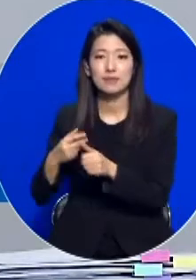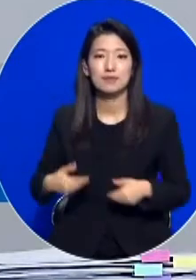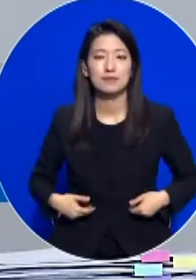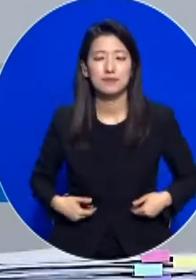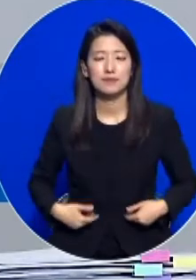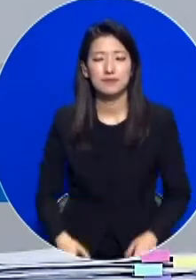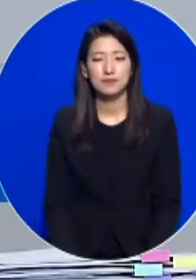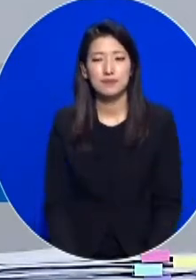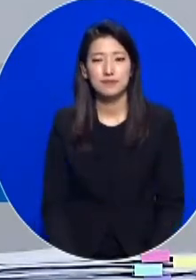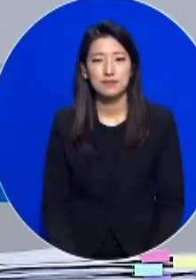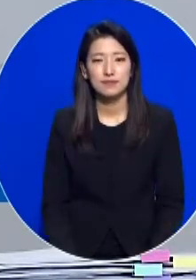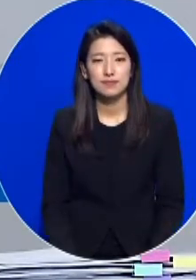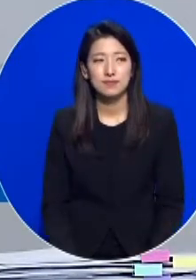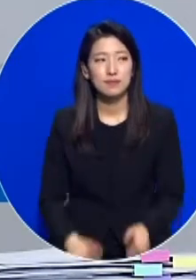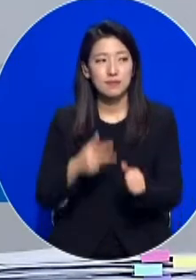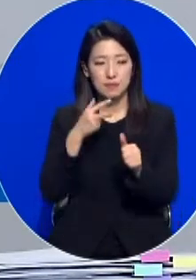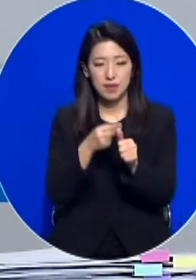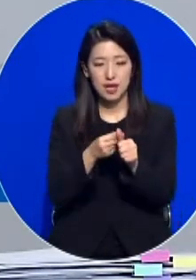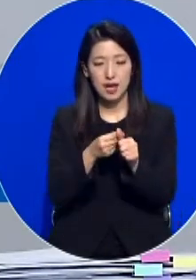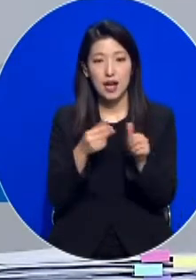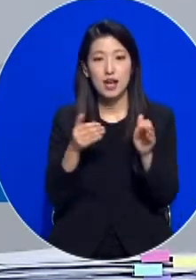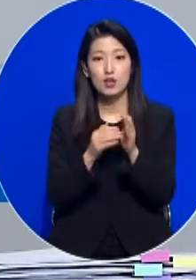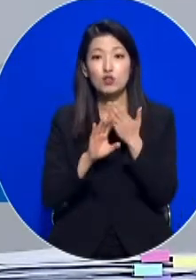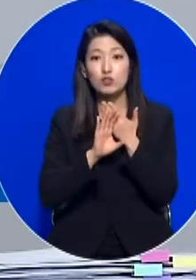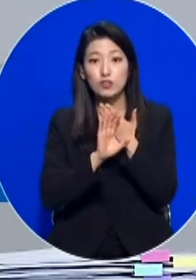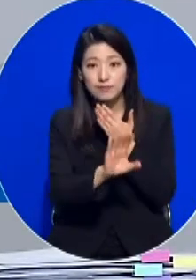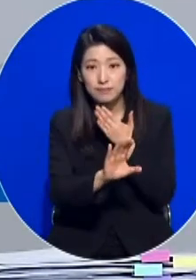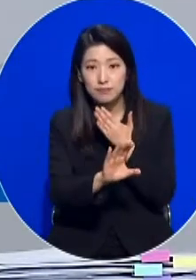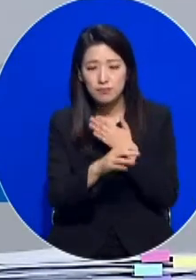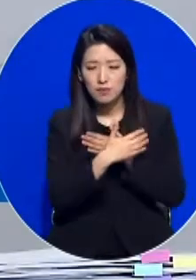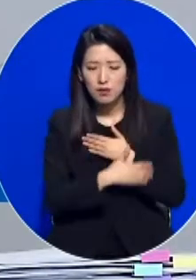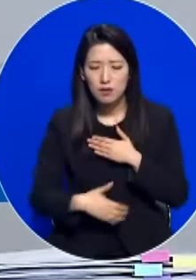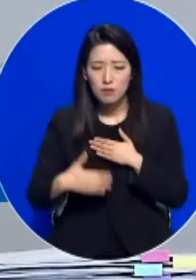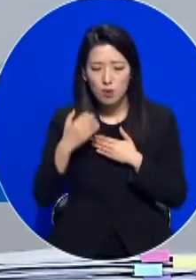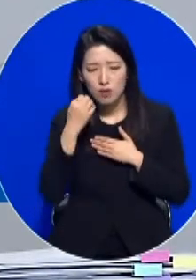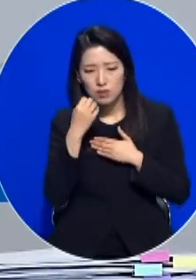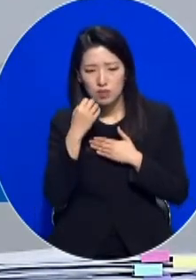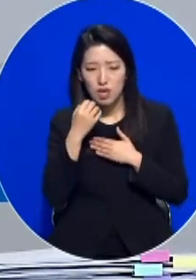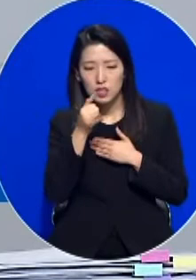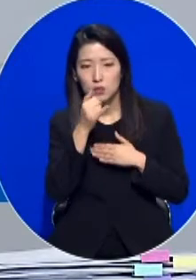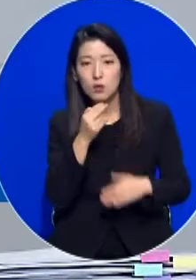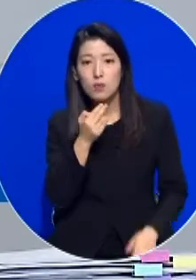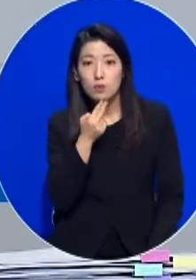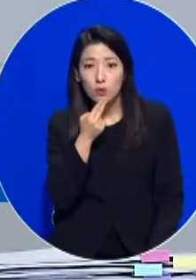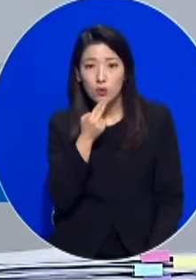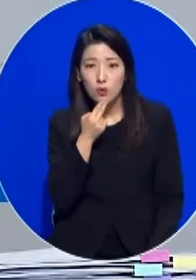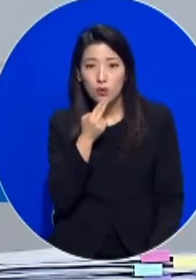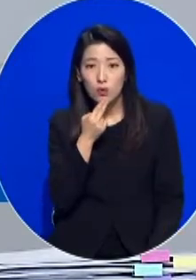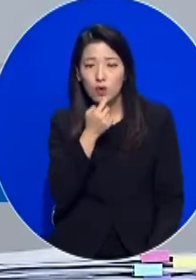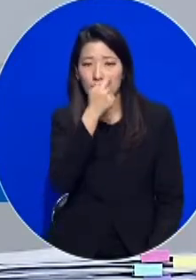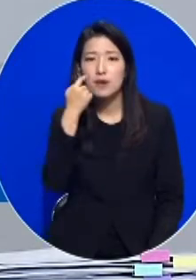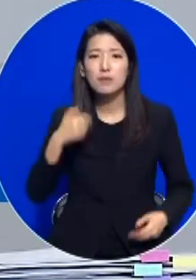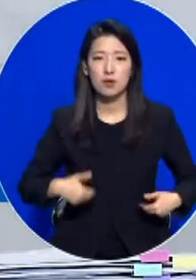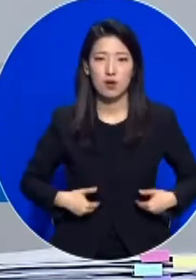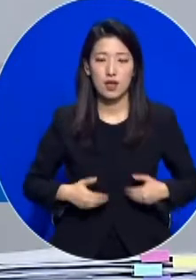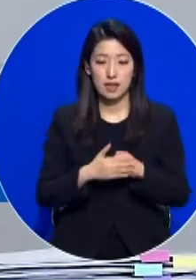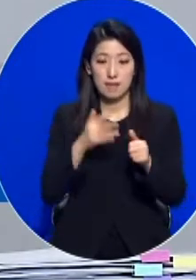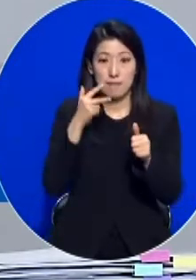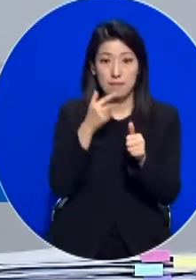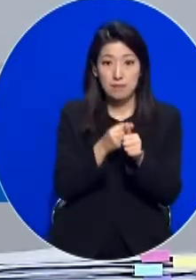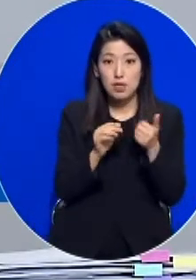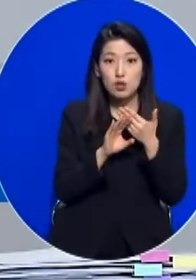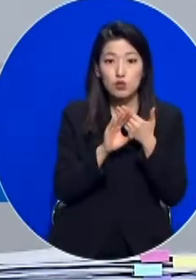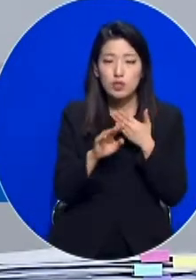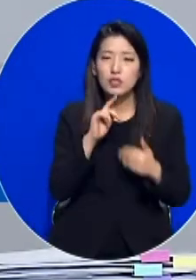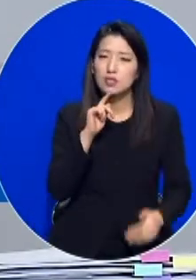대해서 말씀드리겠습니다. 예방접종 후 이상반응 발생 및 조치를 위해서 모든 접종 완료자는 예방접종